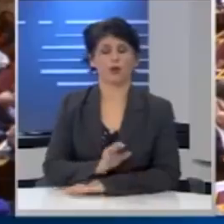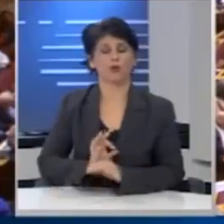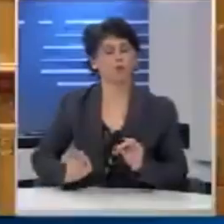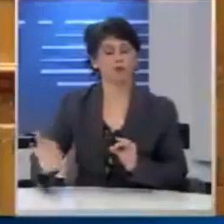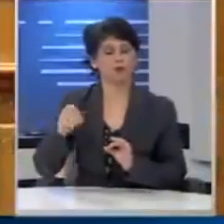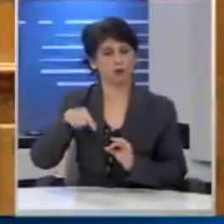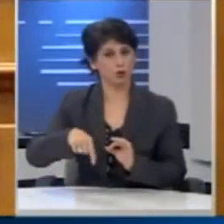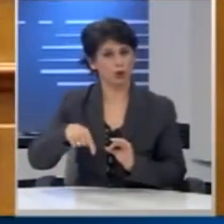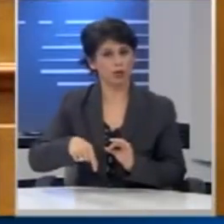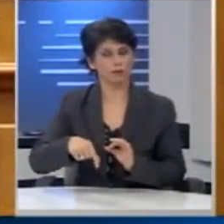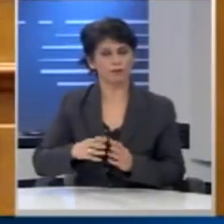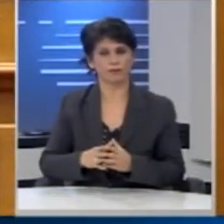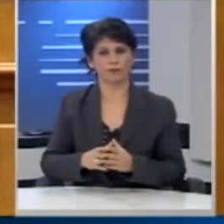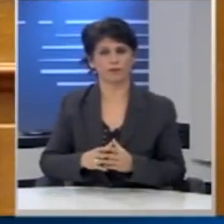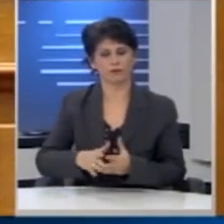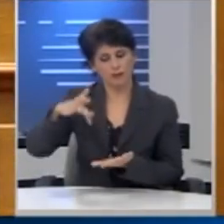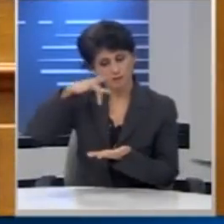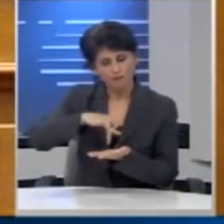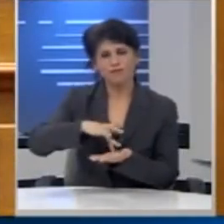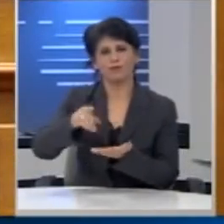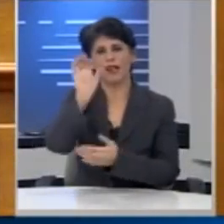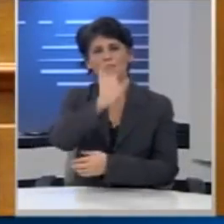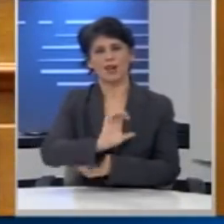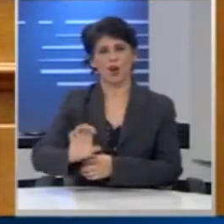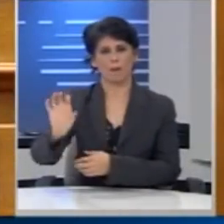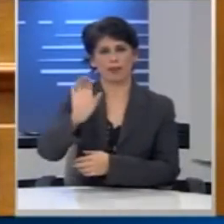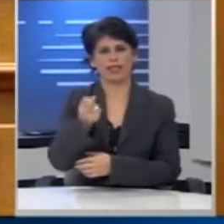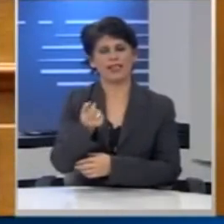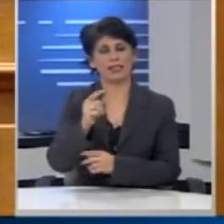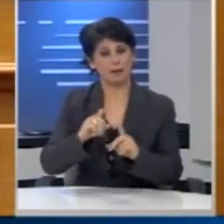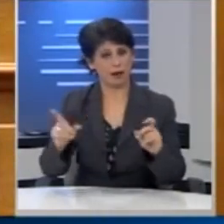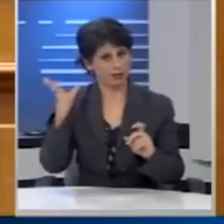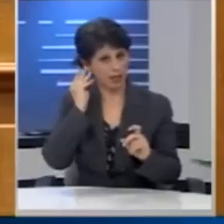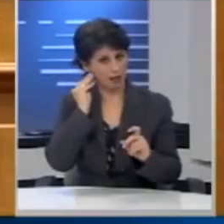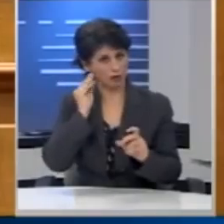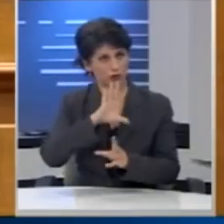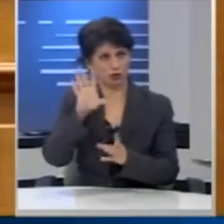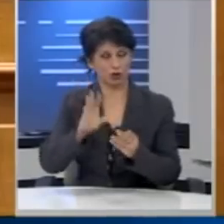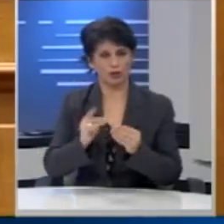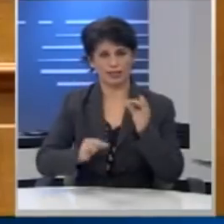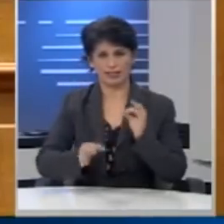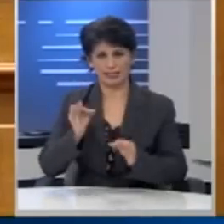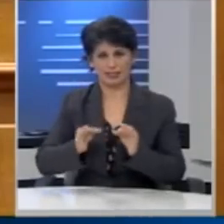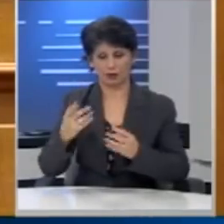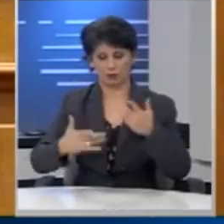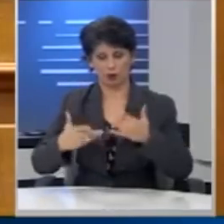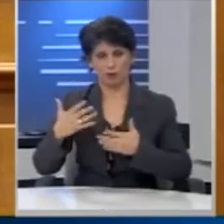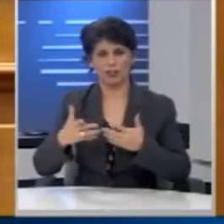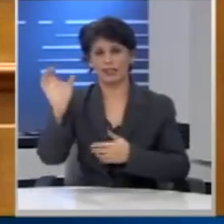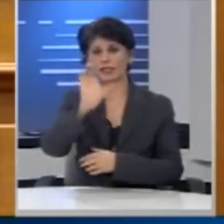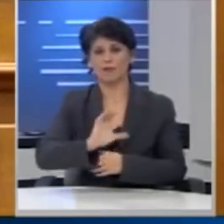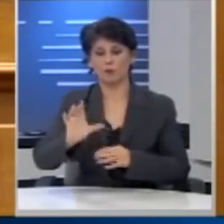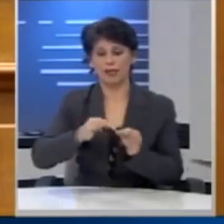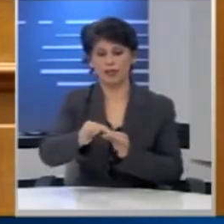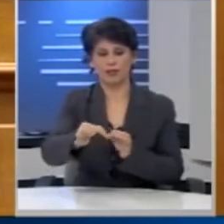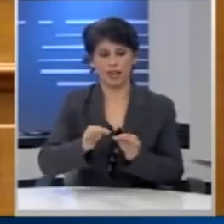Βρισκόμαστε εξάλλου στον πυρήνα της Ευρώπης. Λίγα πράγματα άκουσα συνολικά στη συζήτηση του προϋπολογισμού για την